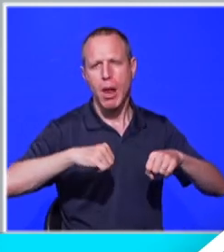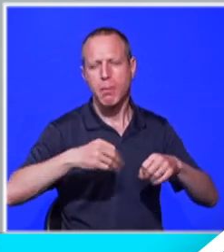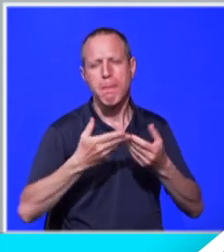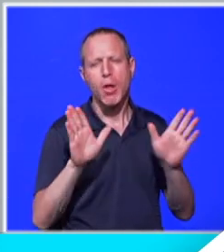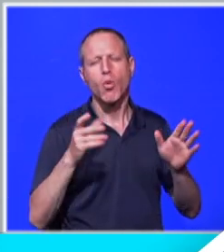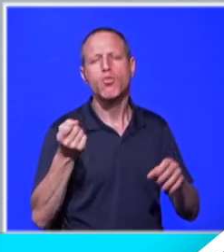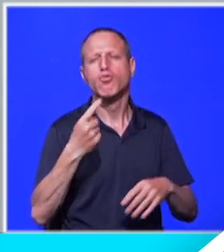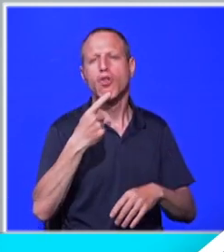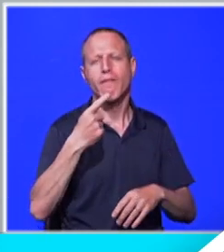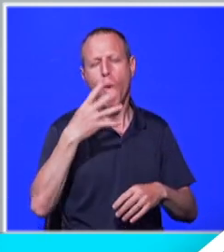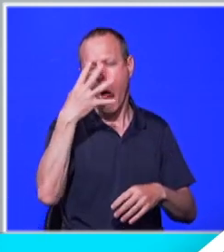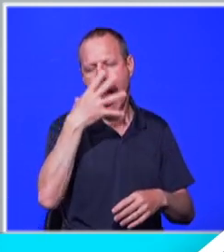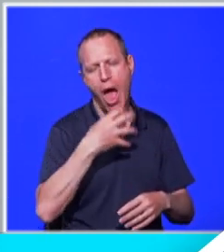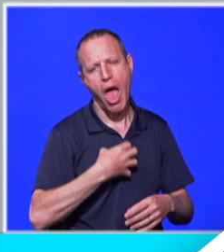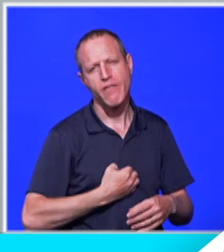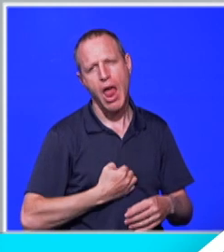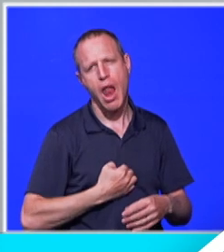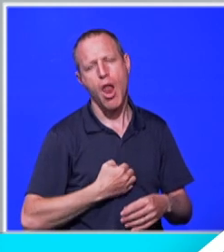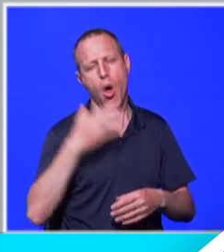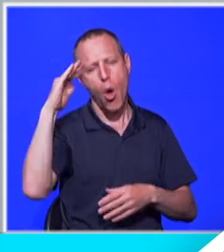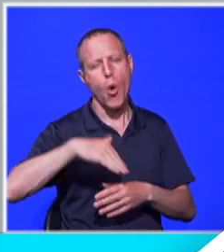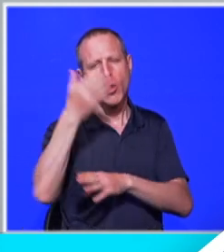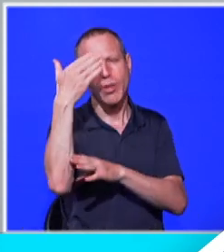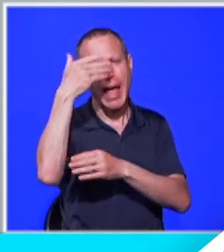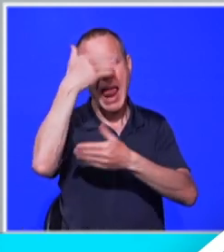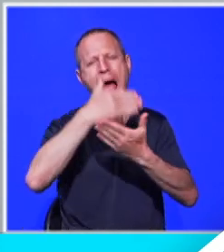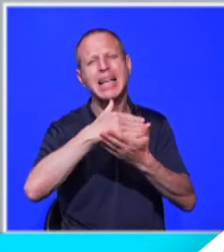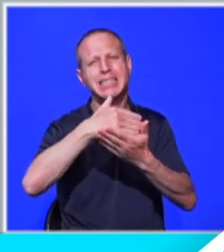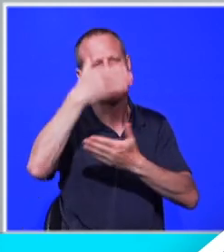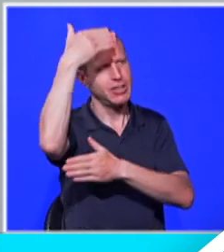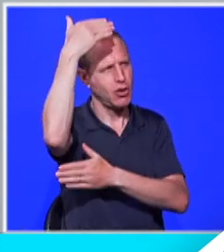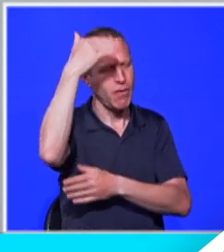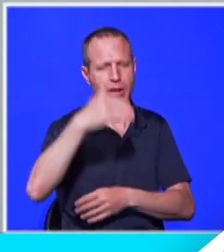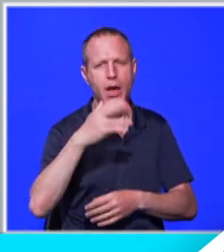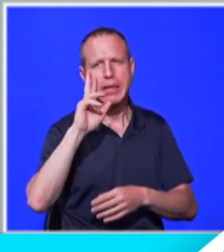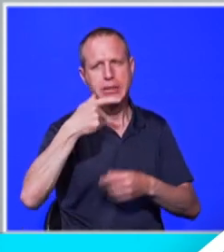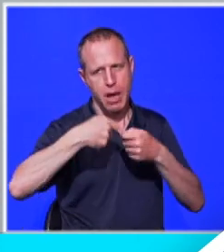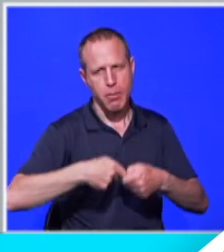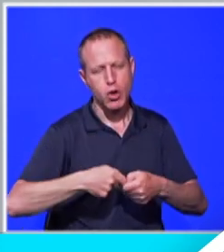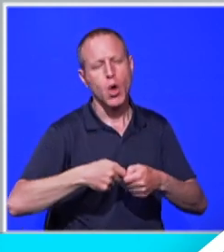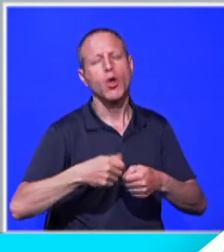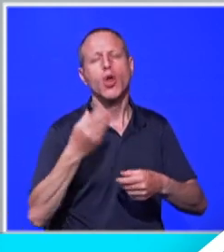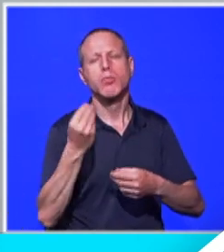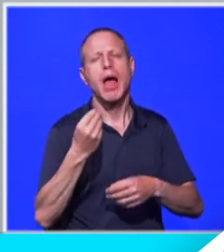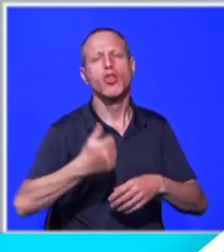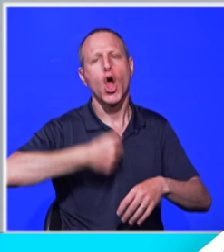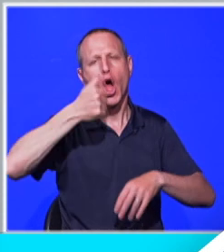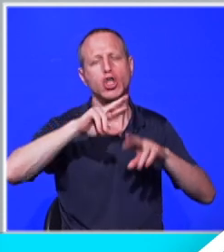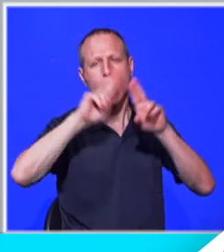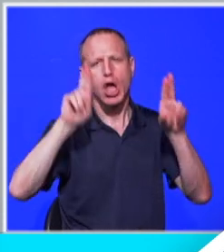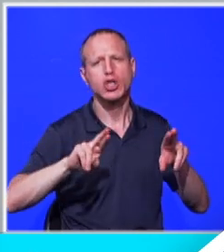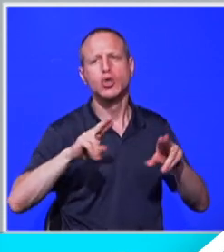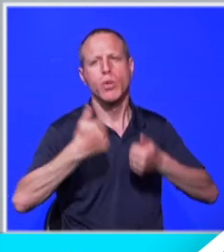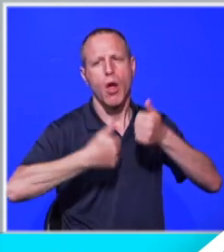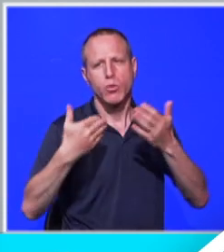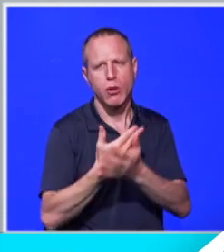אבל, הורידו את הדגל לחצי התורן. אבל עכשיו צריך למנות עוד מעט ראש רשות תחרות חדש. והמינוי הזה צריך להיות